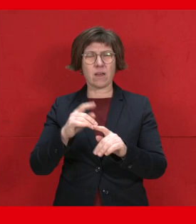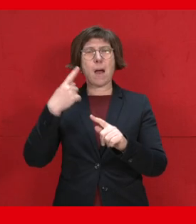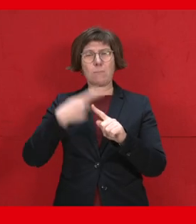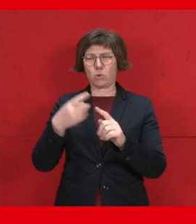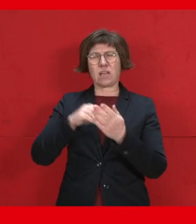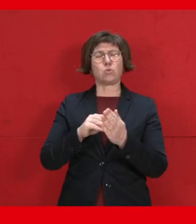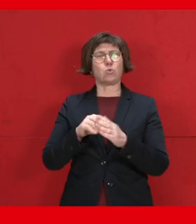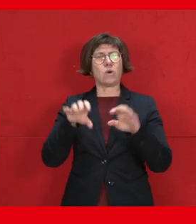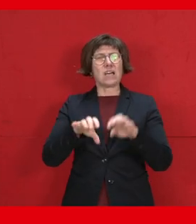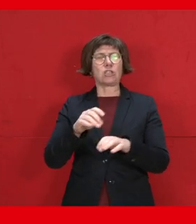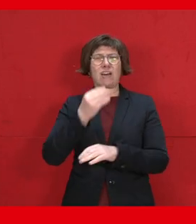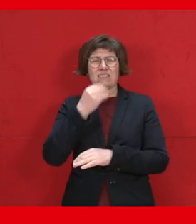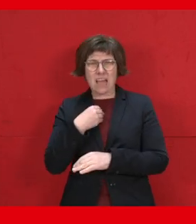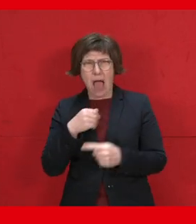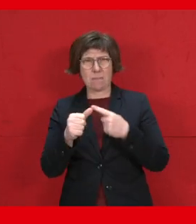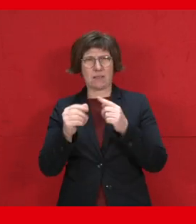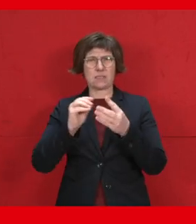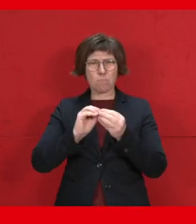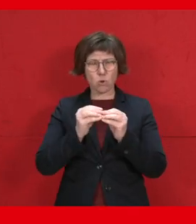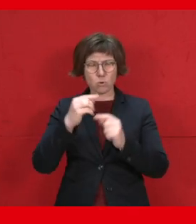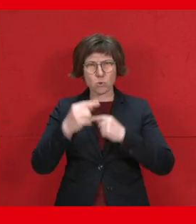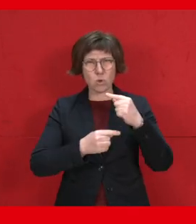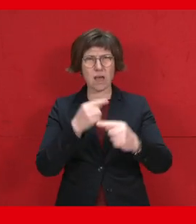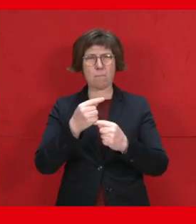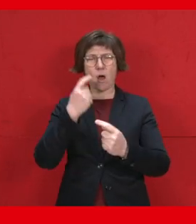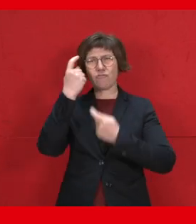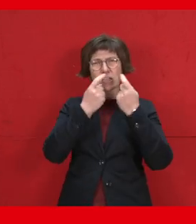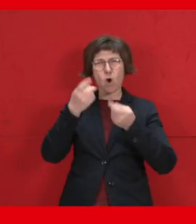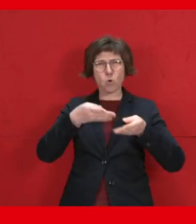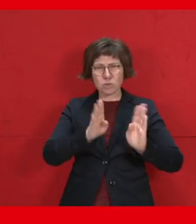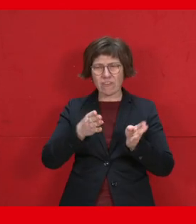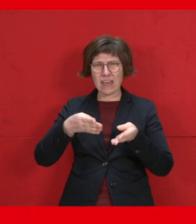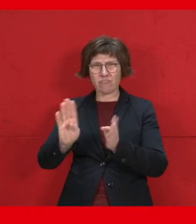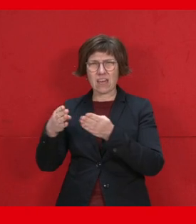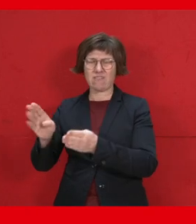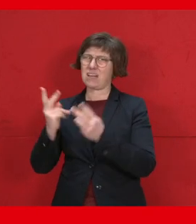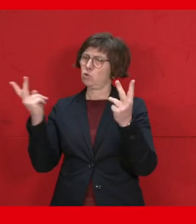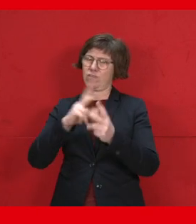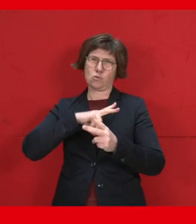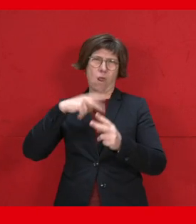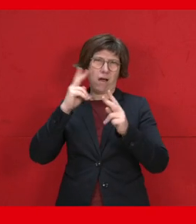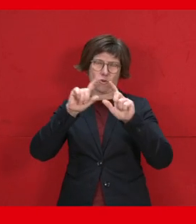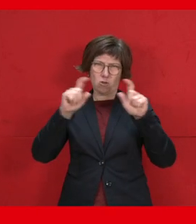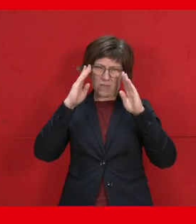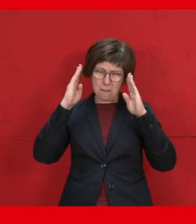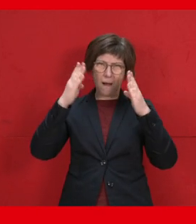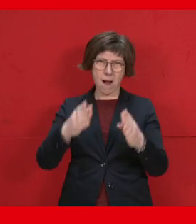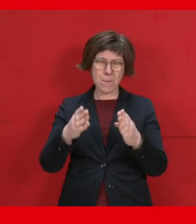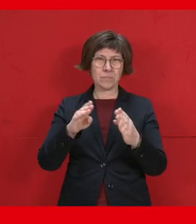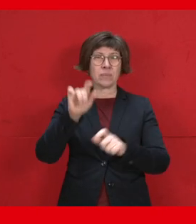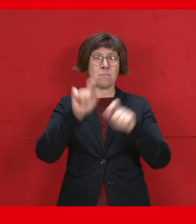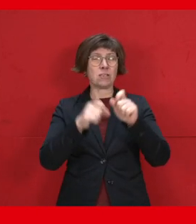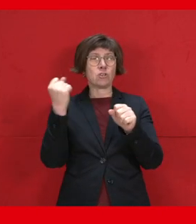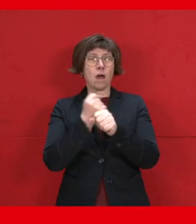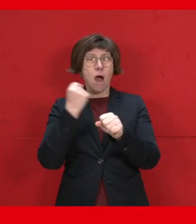von Geschäftsgeheimnissen, von Produktionsabläufen, von Versorgungswegen zukommt, das wird uns noch lange beschäftigen. Menschen, die mit ihrer